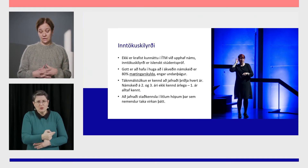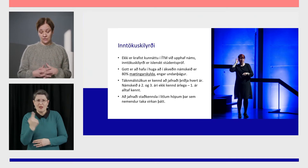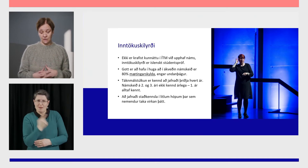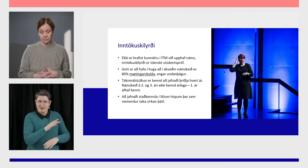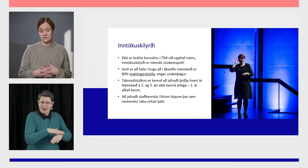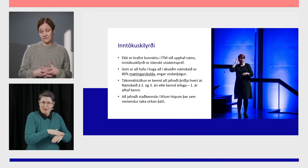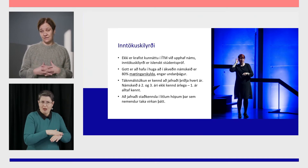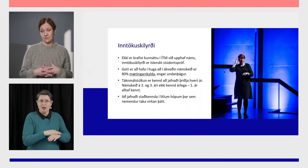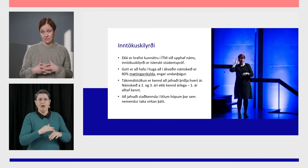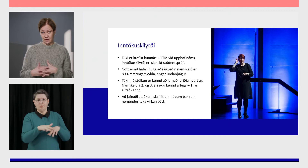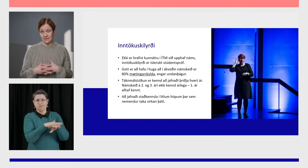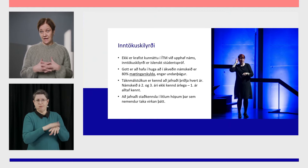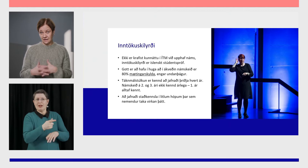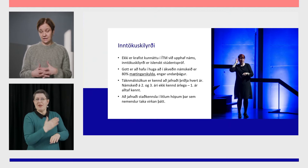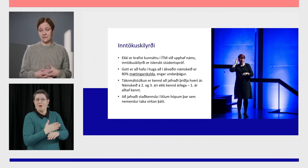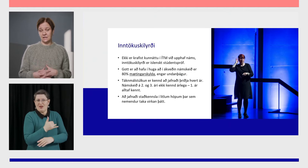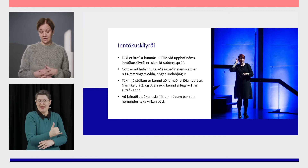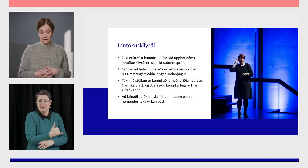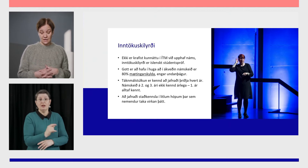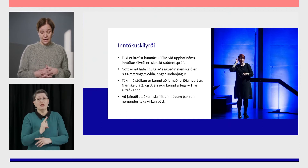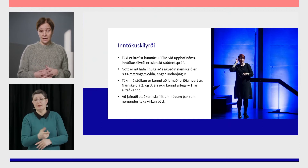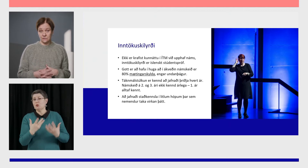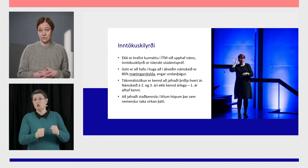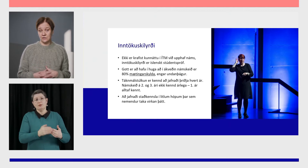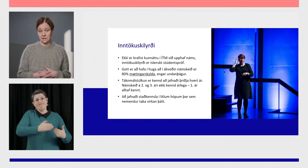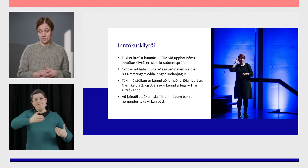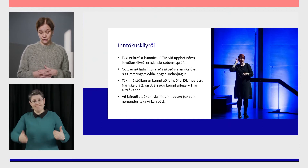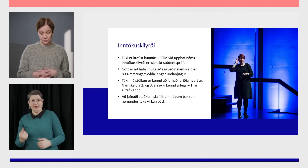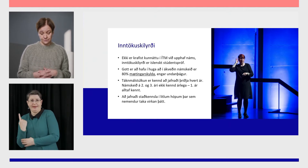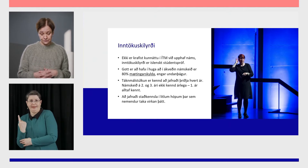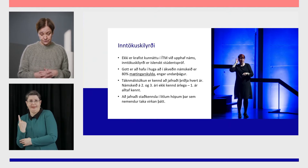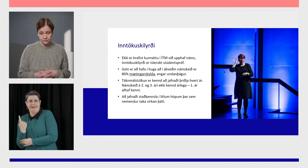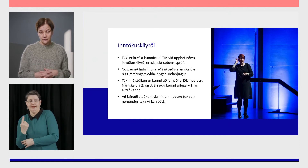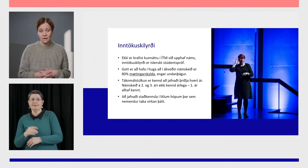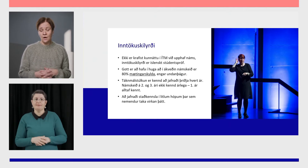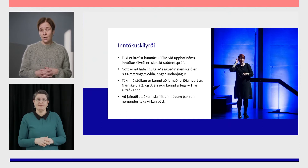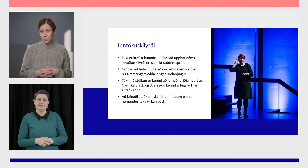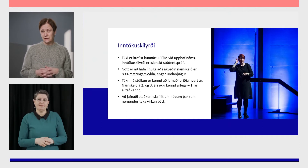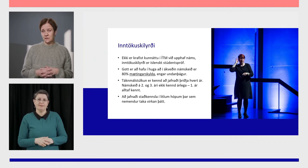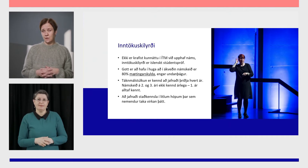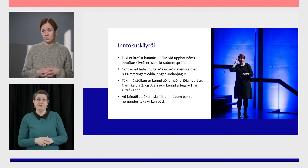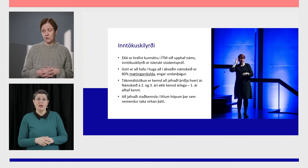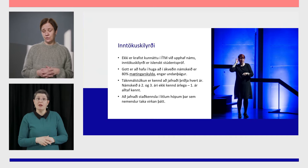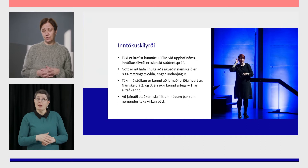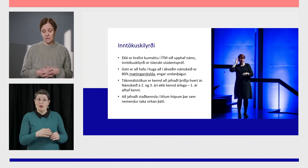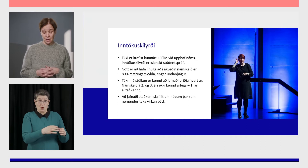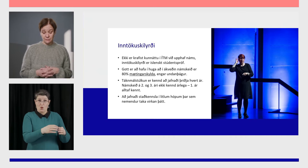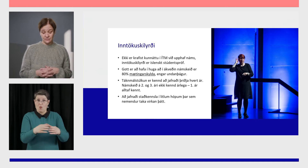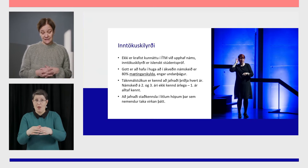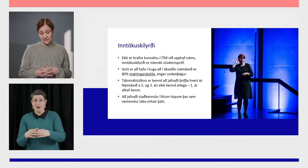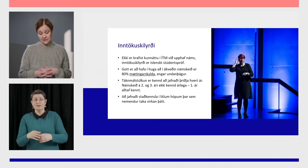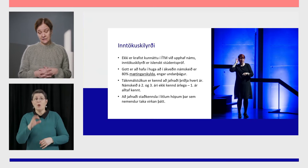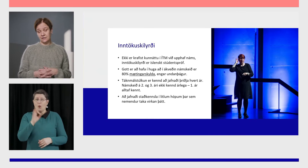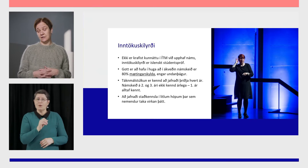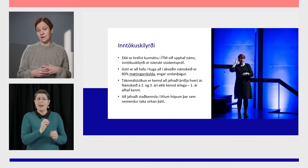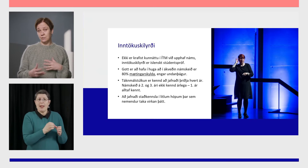þátti þeirri þjálfun sem fer fram það. Það er ekki hægt að gera það einn utan kennslustunda. Hópanir í náminni hjá okkur eru almennt